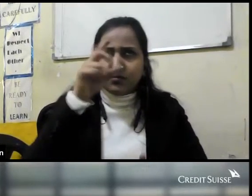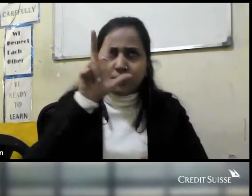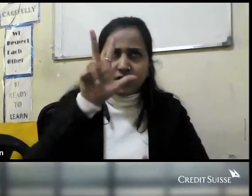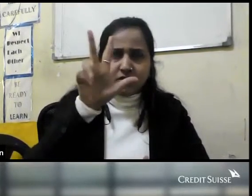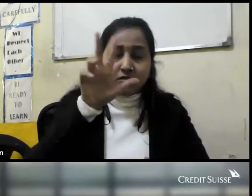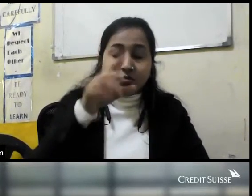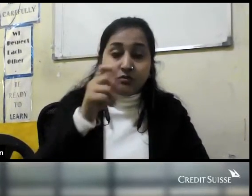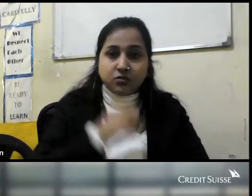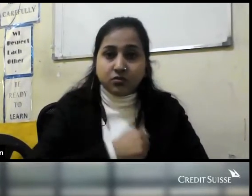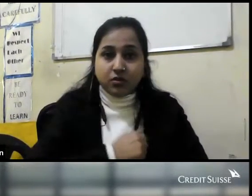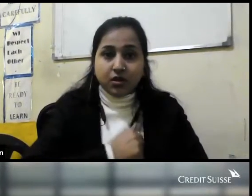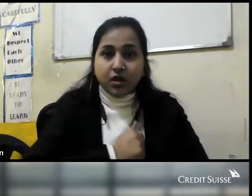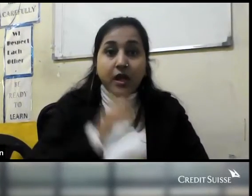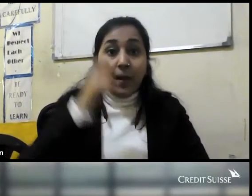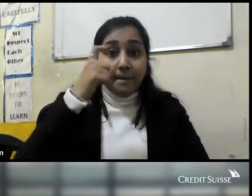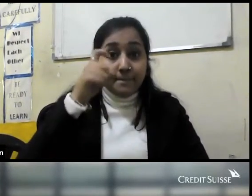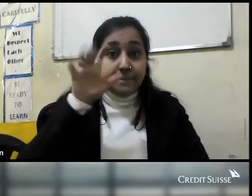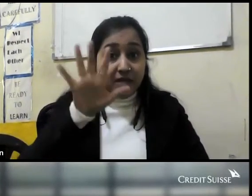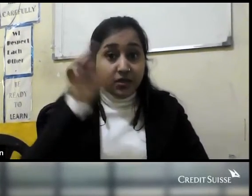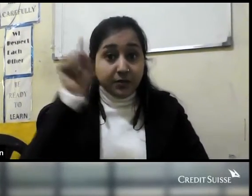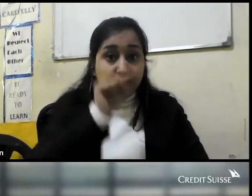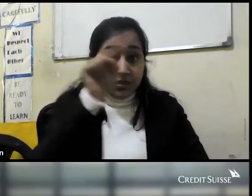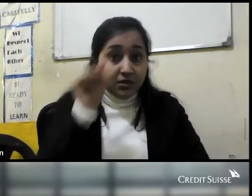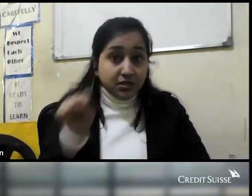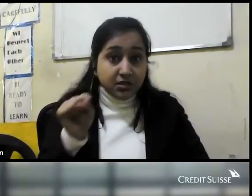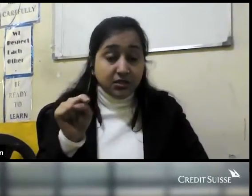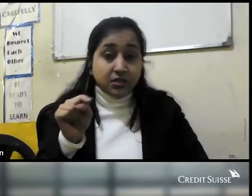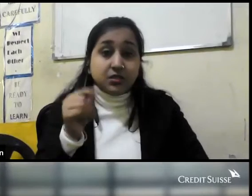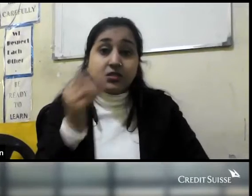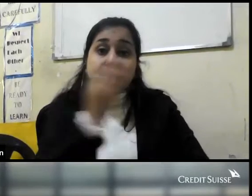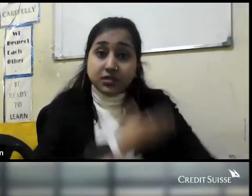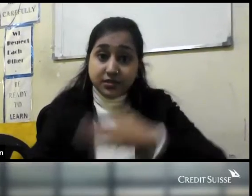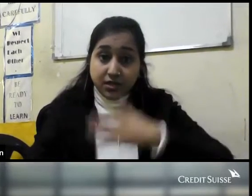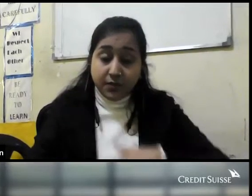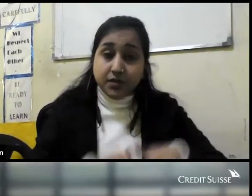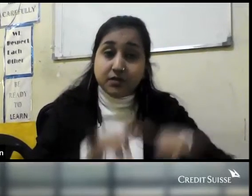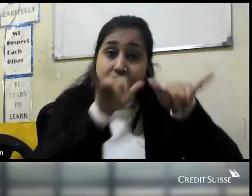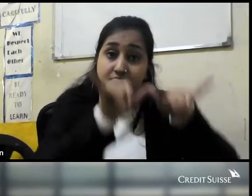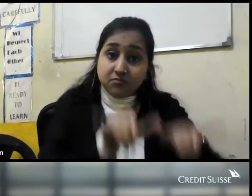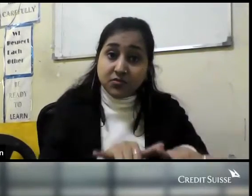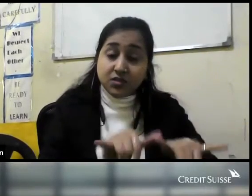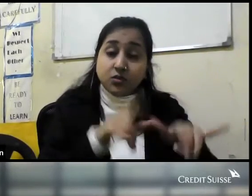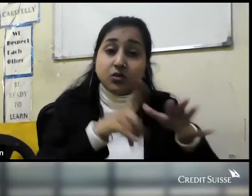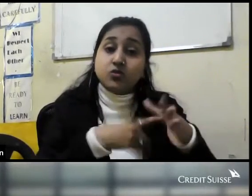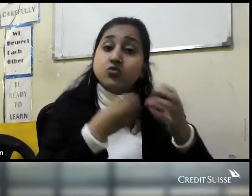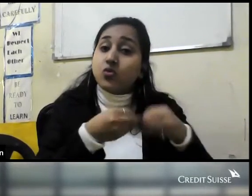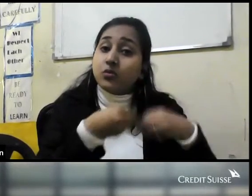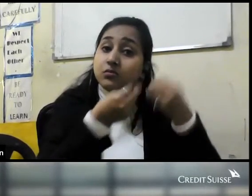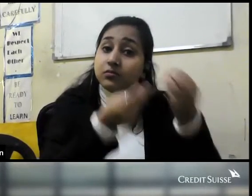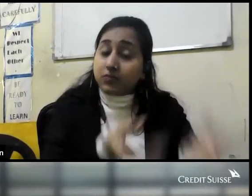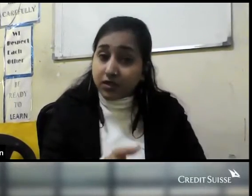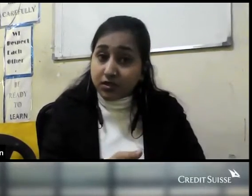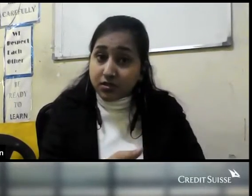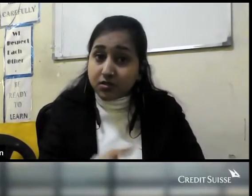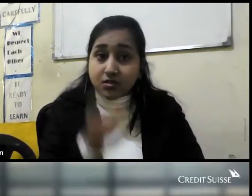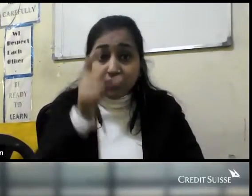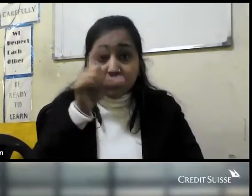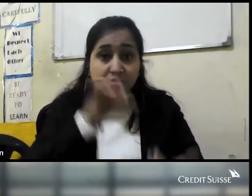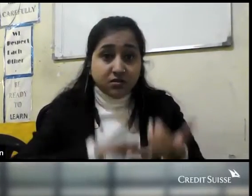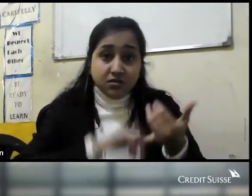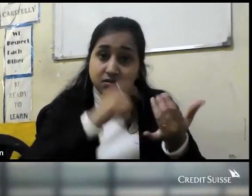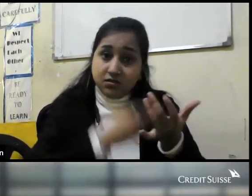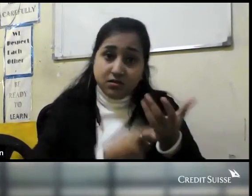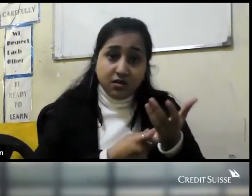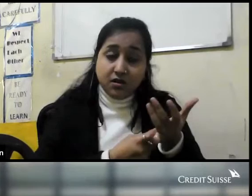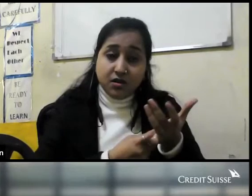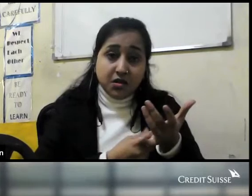दिव्यांग लोग रहते हैं. तो उनके लिए जॉब्स प्रोवाइड करना इन कॉर्पोरेट्स इज नॉट पॉसिबल बिकॉज इतना ज़्यादा